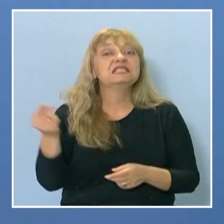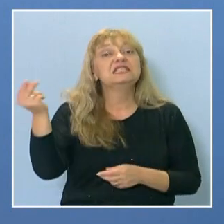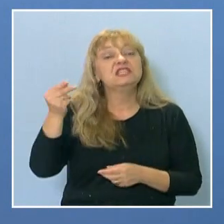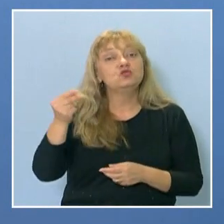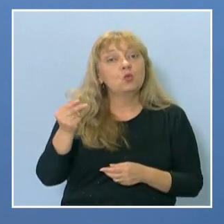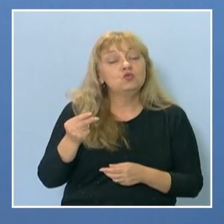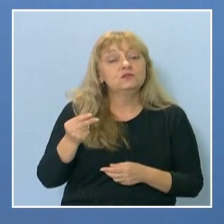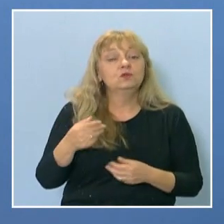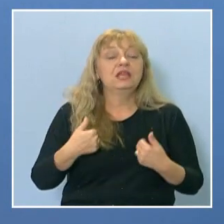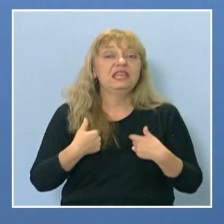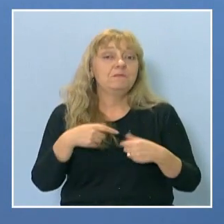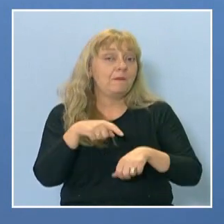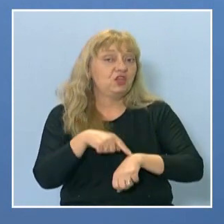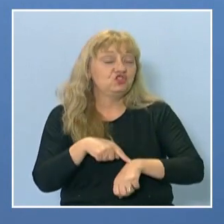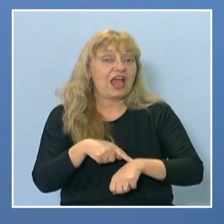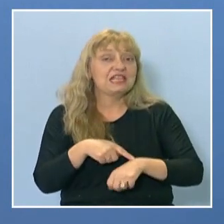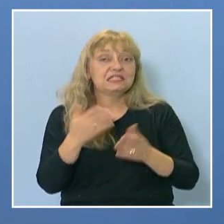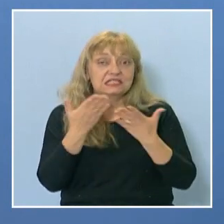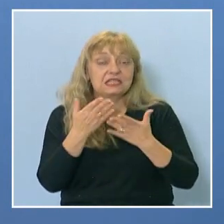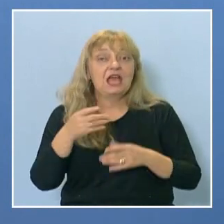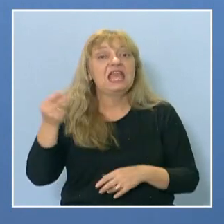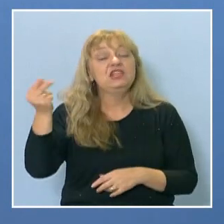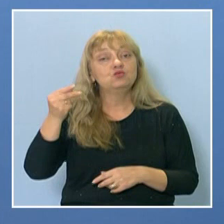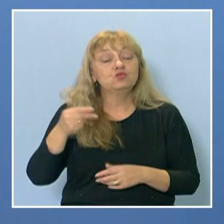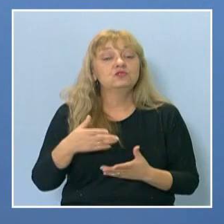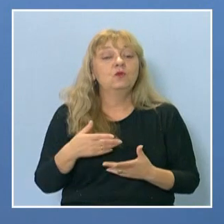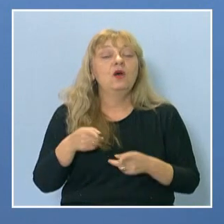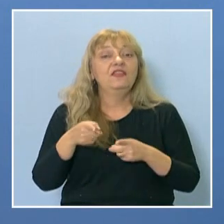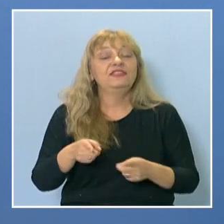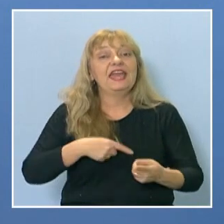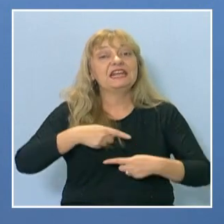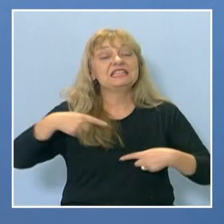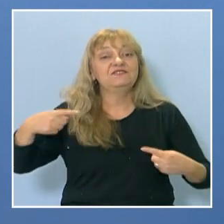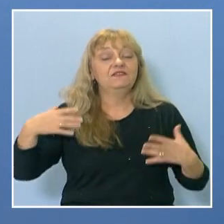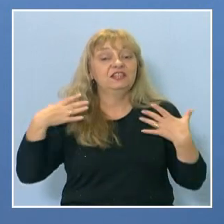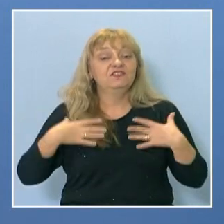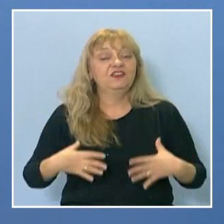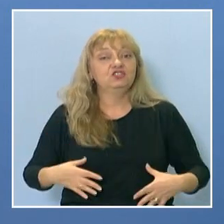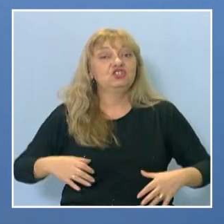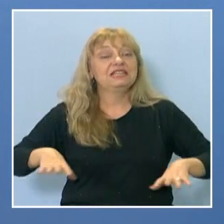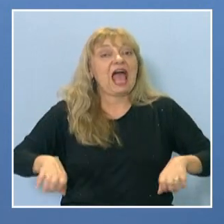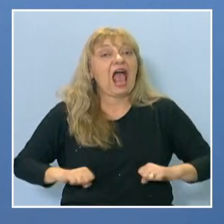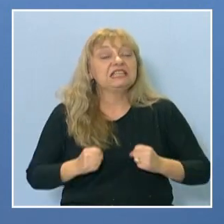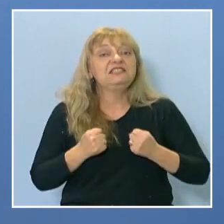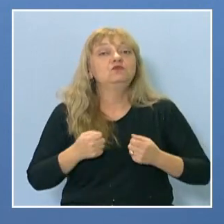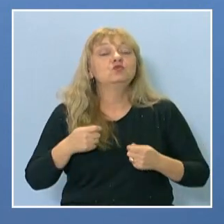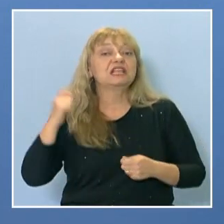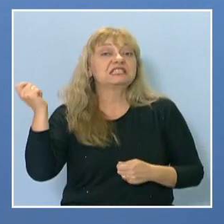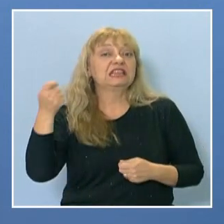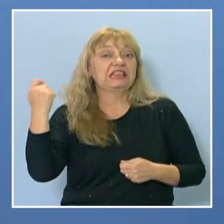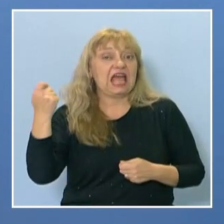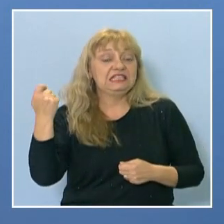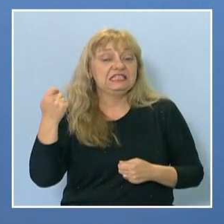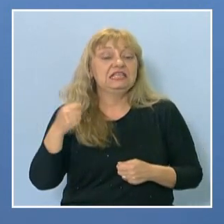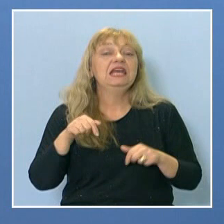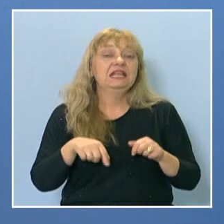изкуството, т.е. имаме час изкуство, в който те едно, че развиват физическа активност чрез танци. Имаме от тази година за